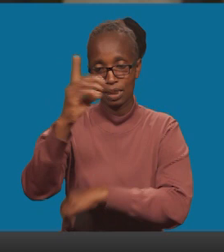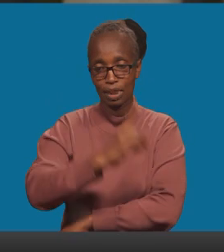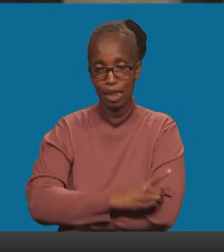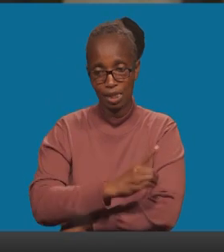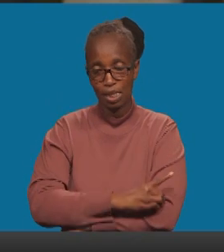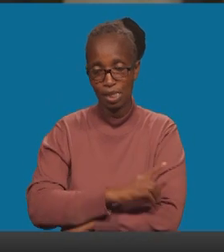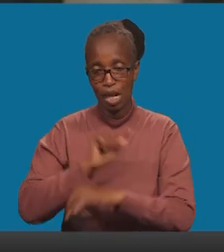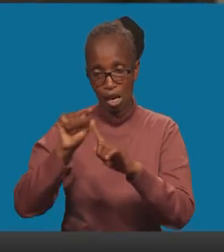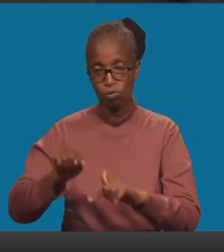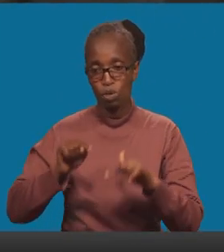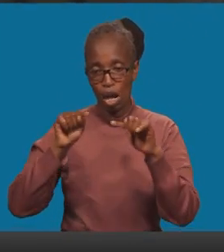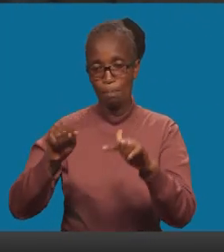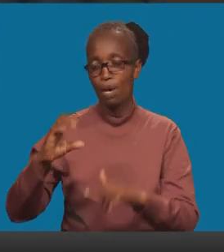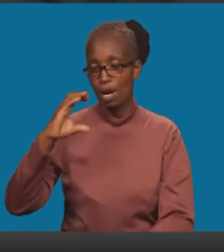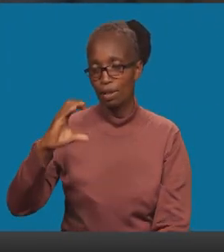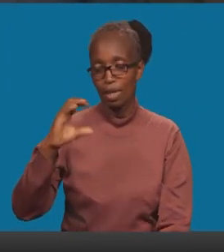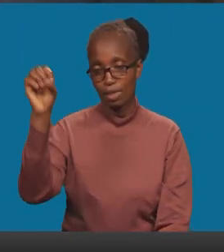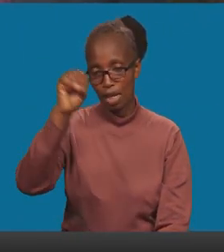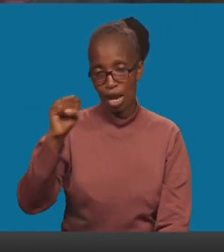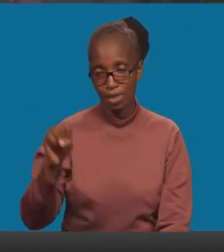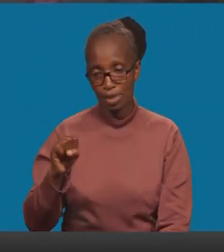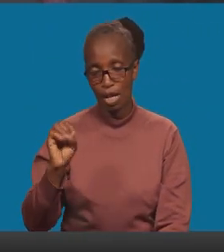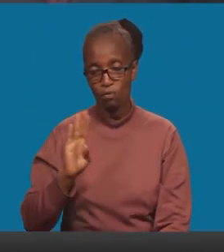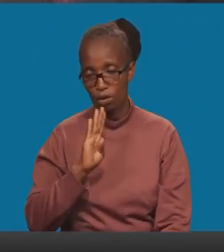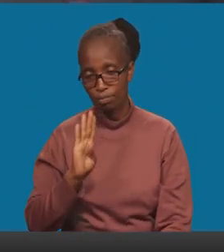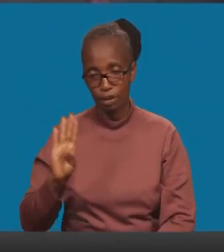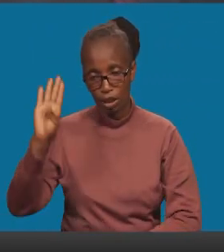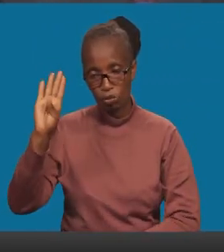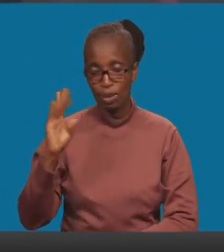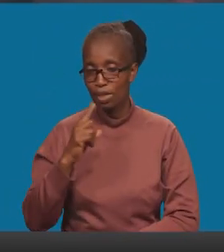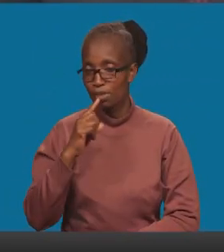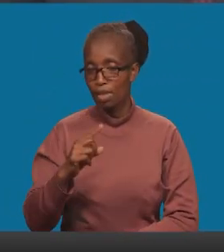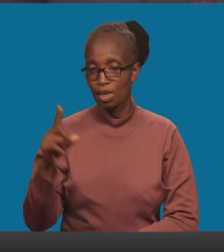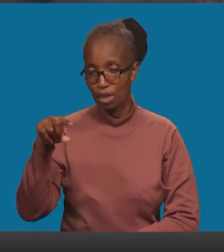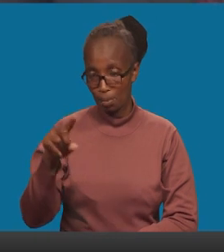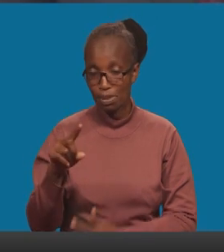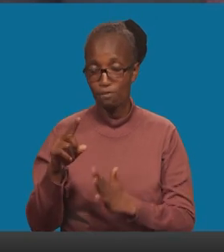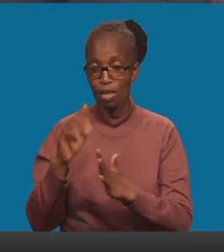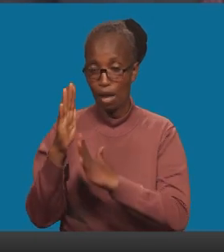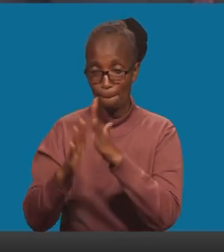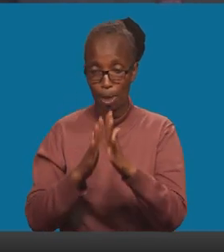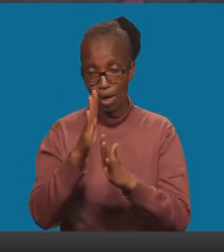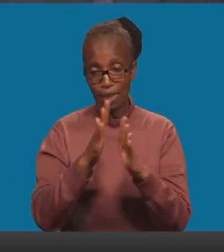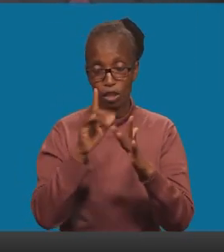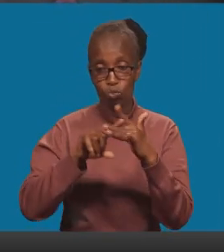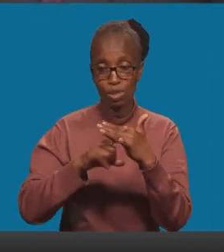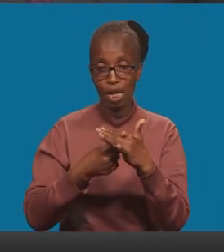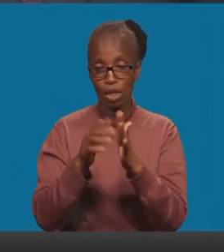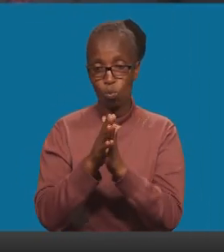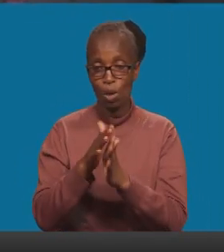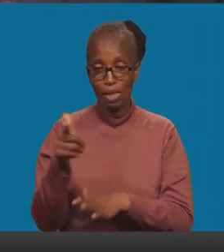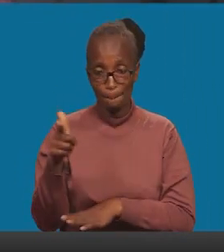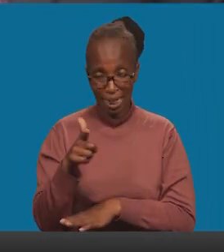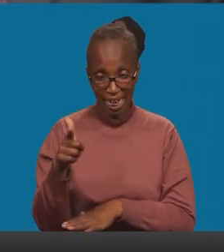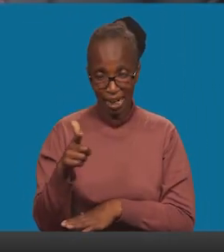within the next 90 days. Waziri Kindiki akiongeza kwamba wamekubaliana kufungua tena mipaka katika maeneo ya